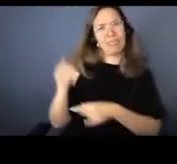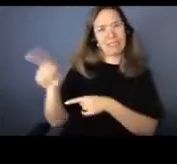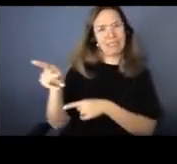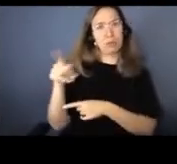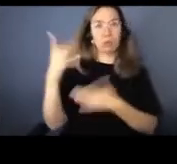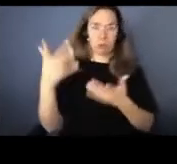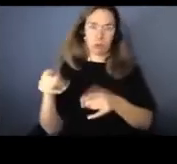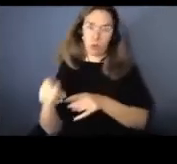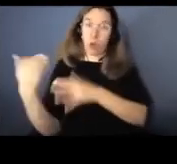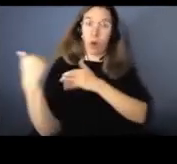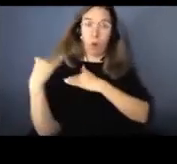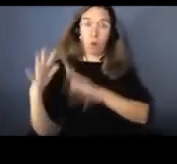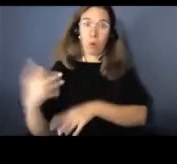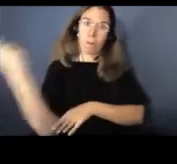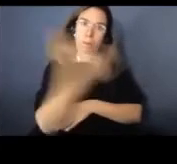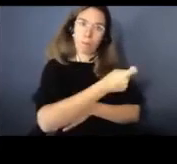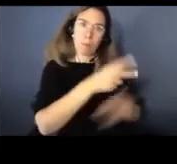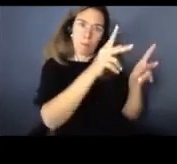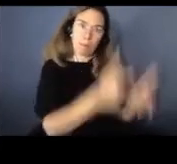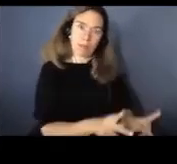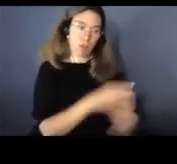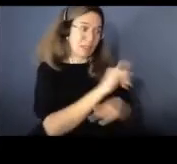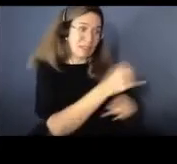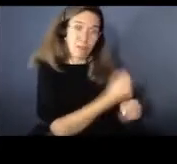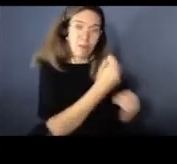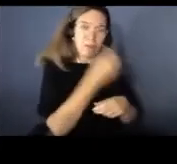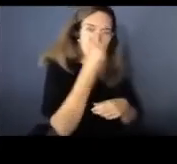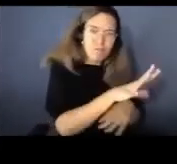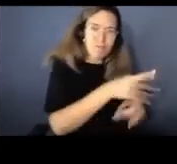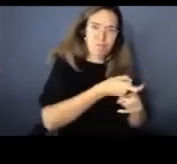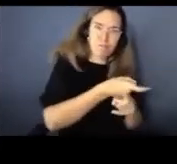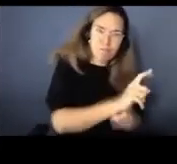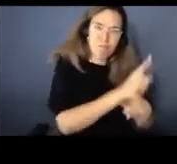de poursuivre une personne qui aurait commis